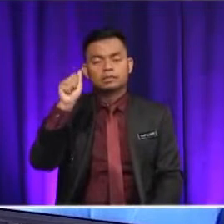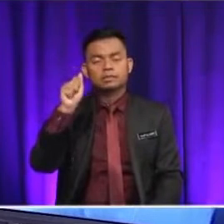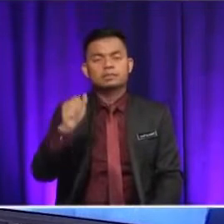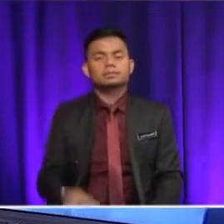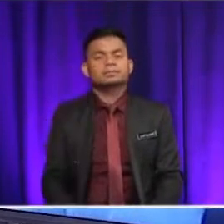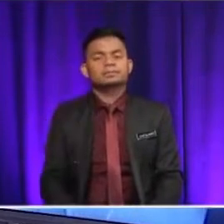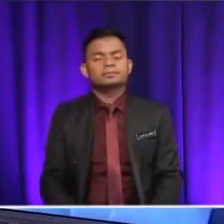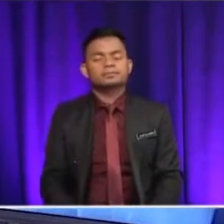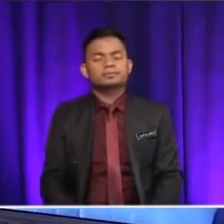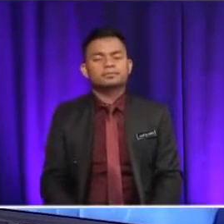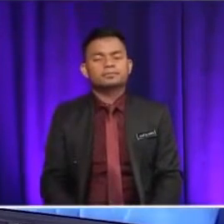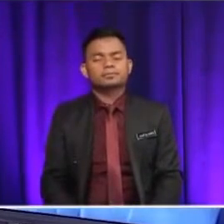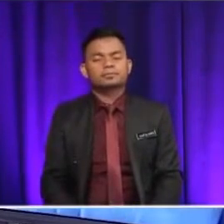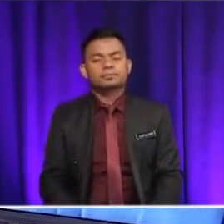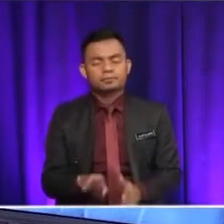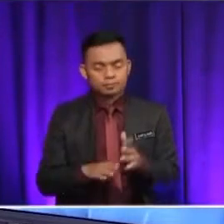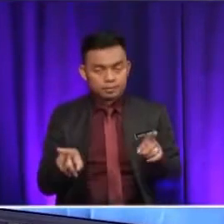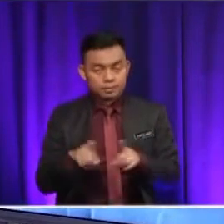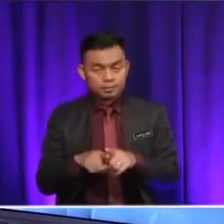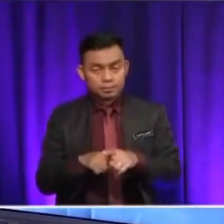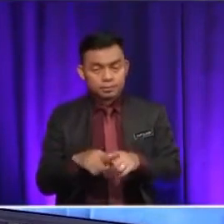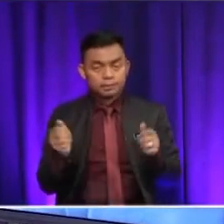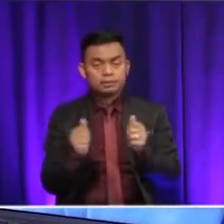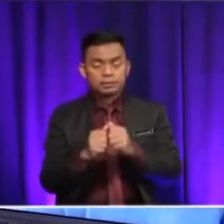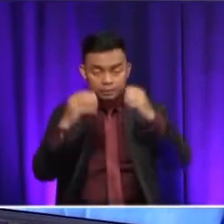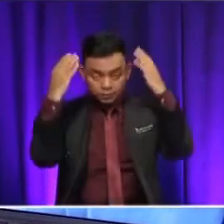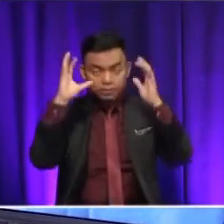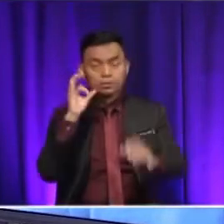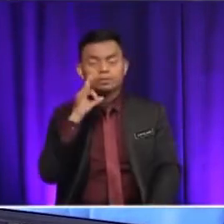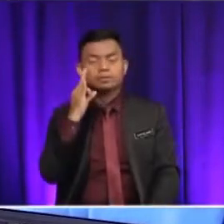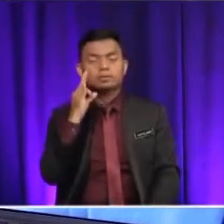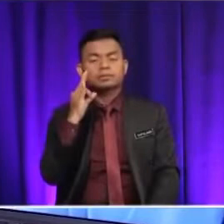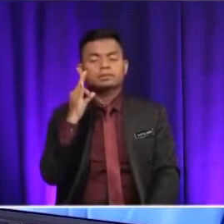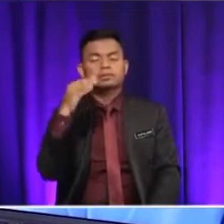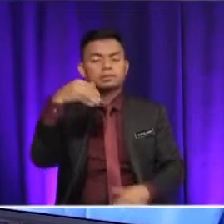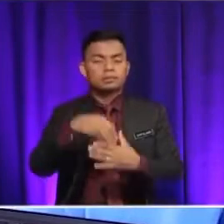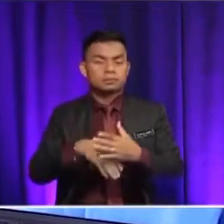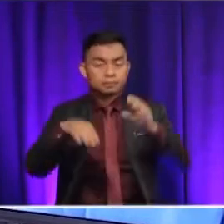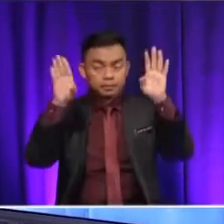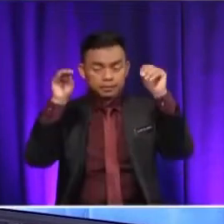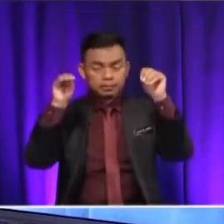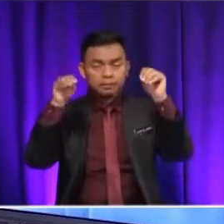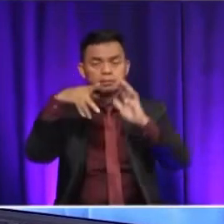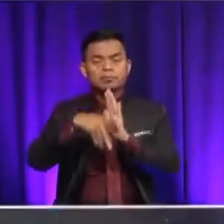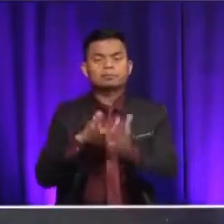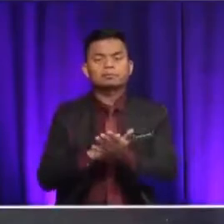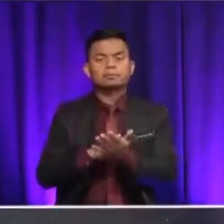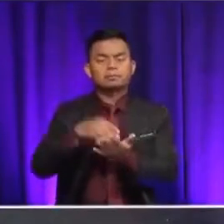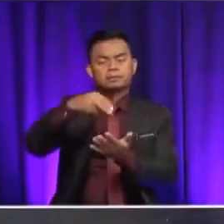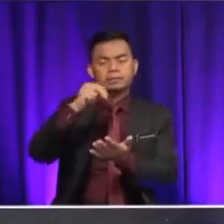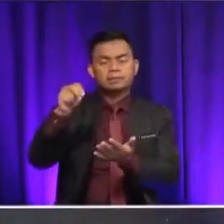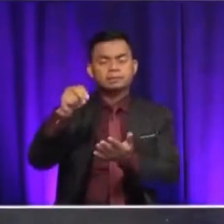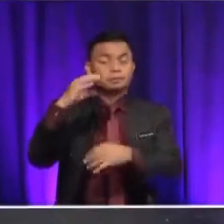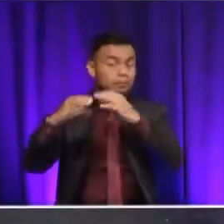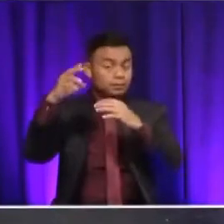dan juga Cikgu Fazila bagi mata pelajaran pembinaan domestik. Okey cikgu, jom kita teruskan. Okey, cikgu teruskan